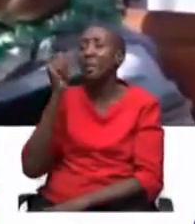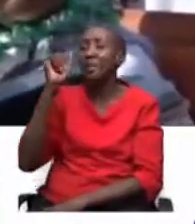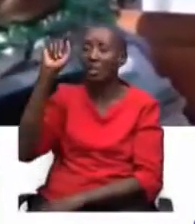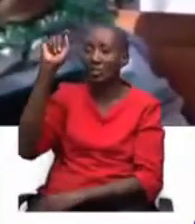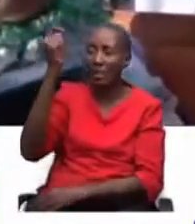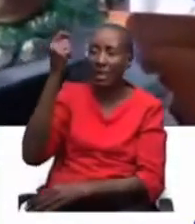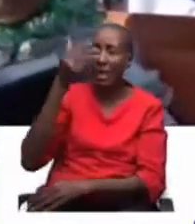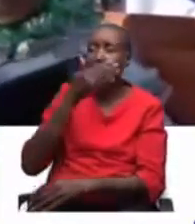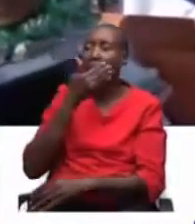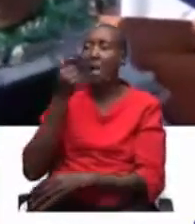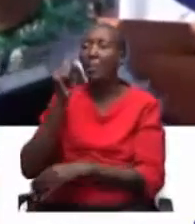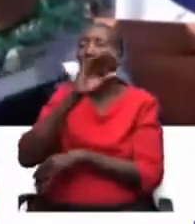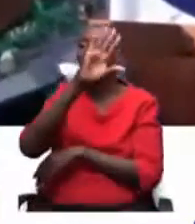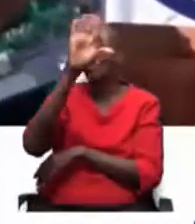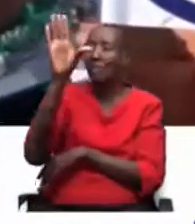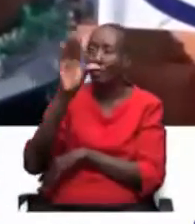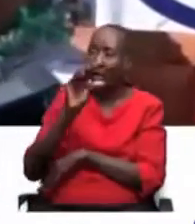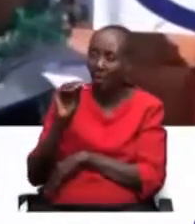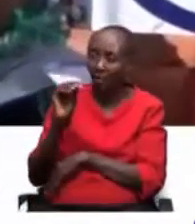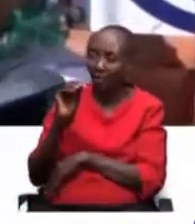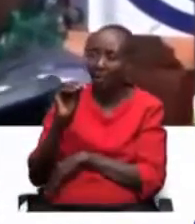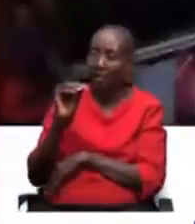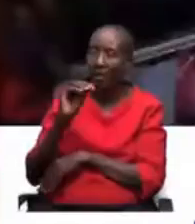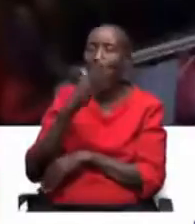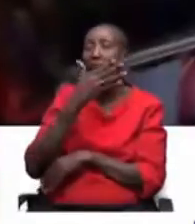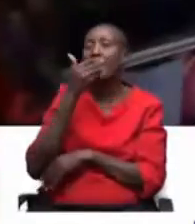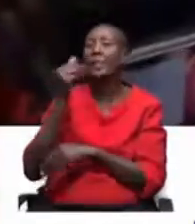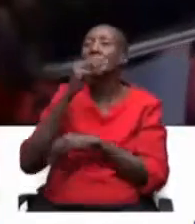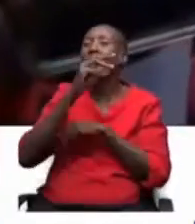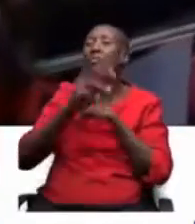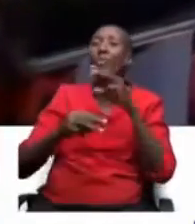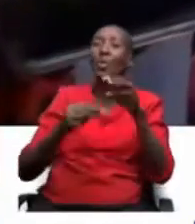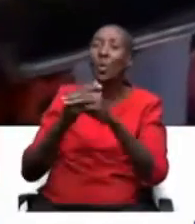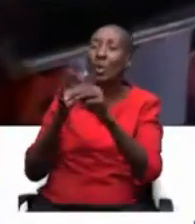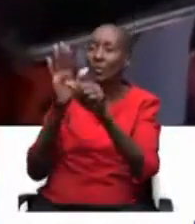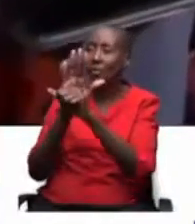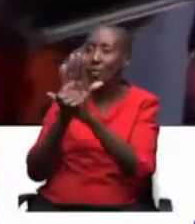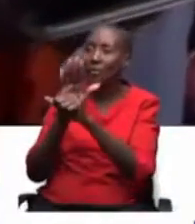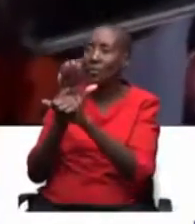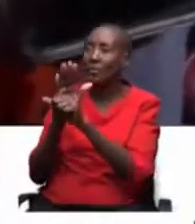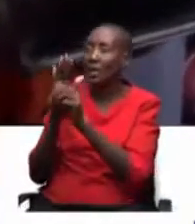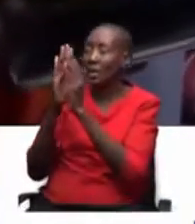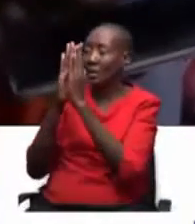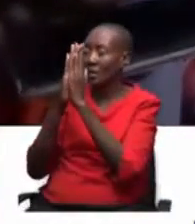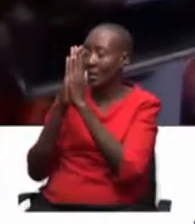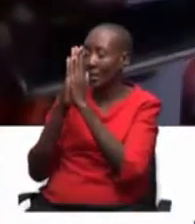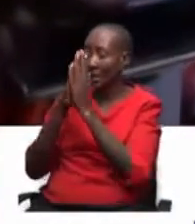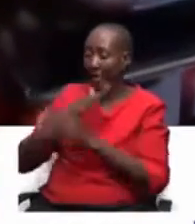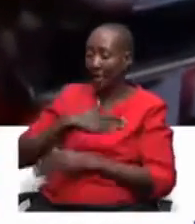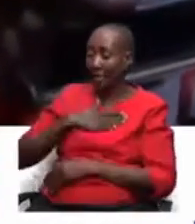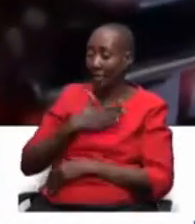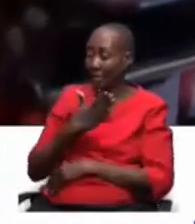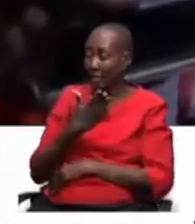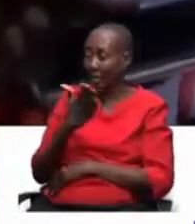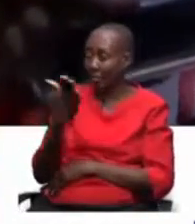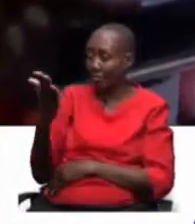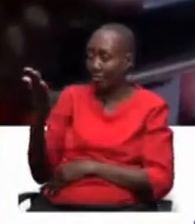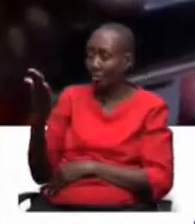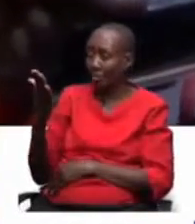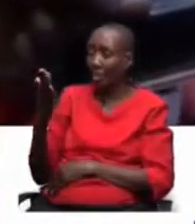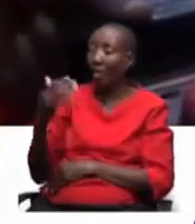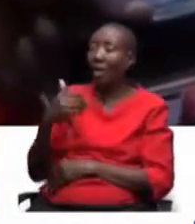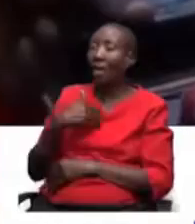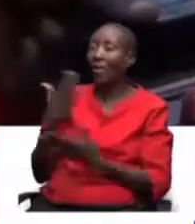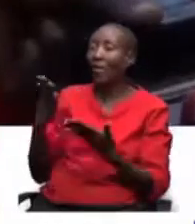better tomorrow of Africa and better tomorrow for the world. It is our prayer that you guys will see a day when you have everything